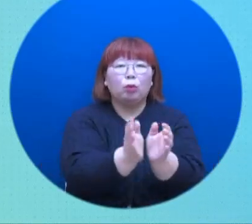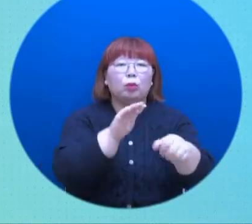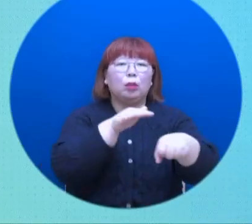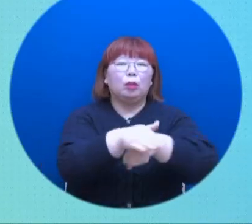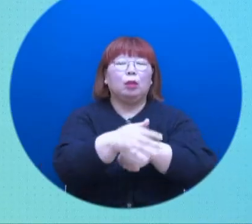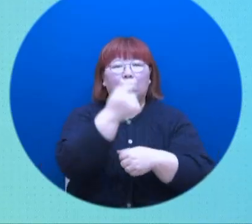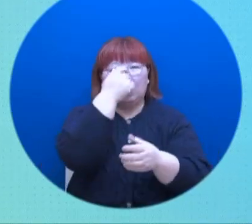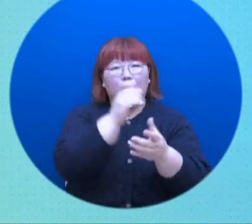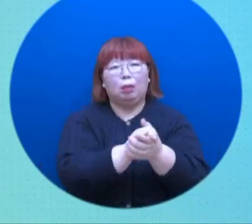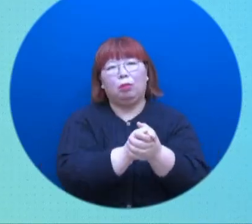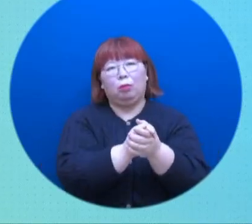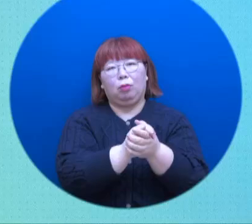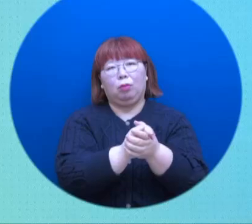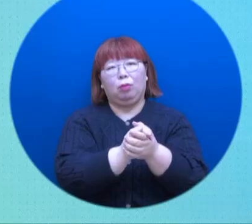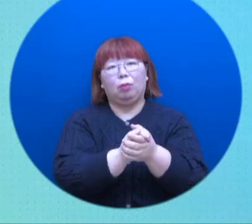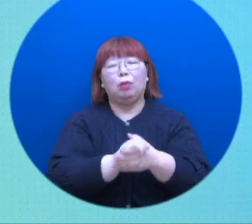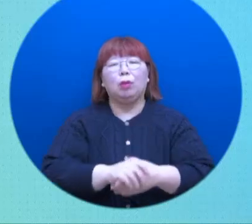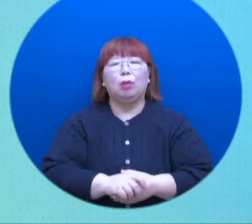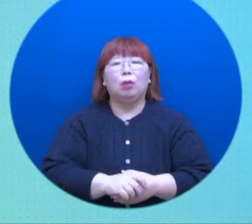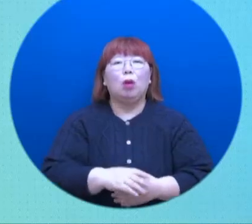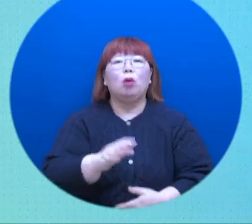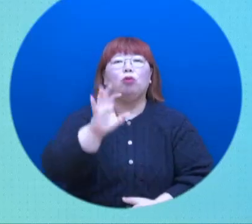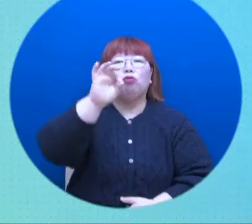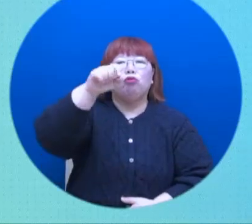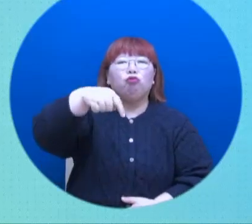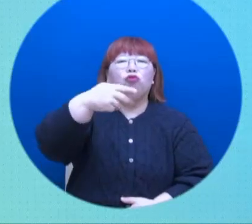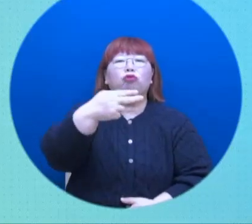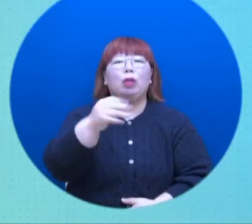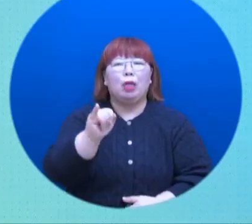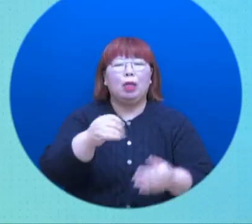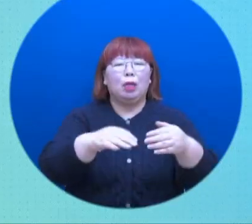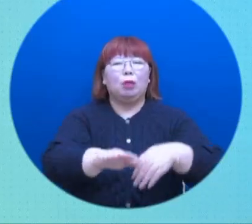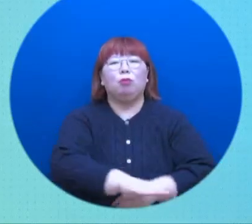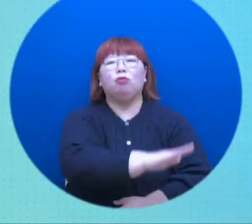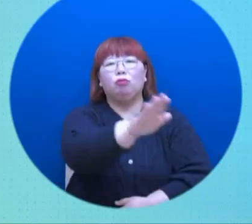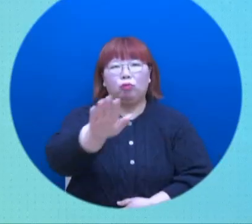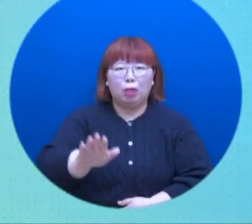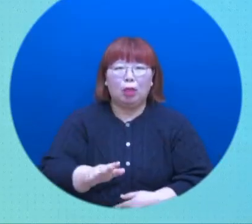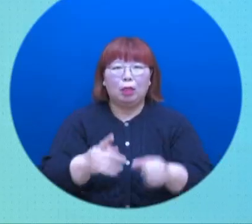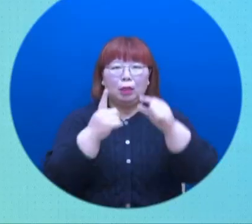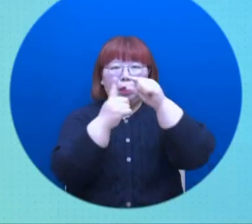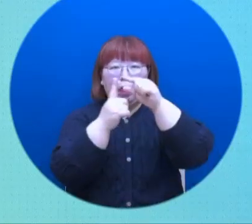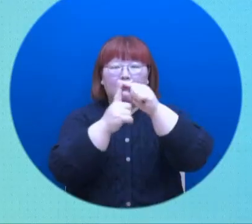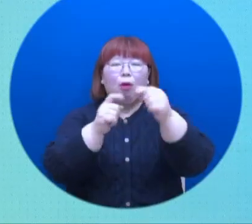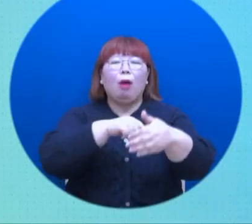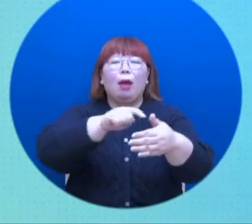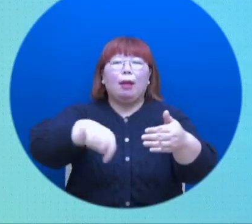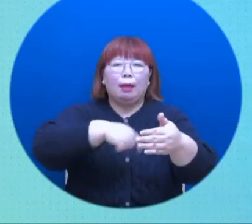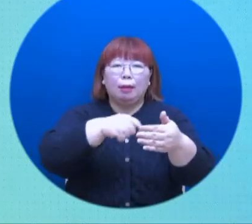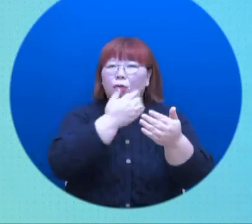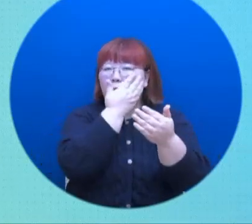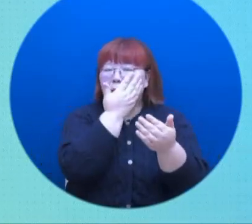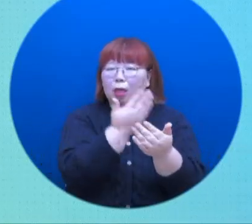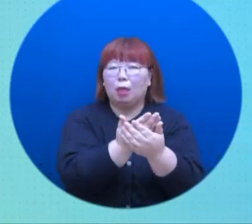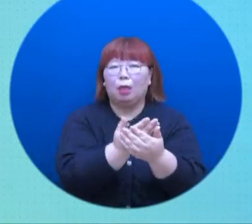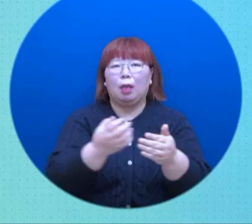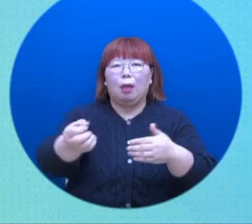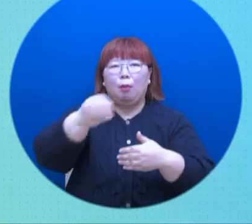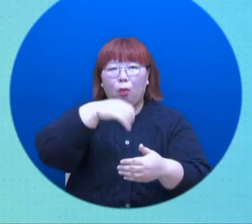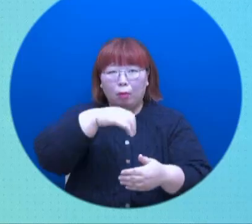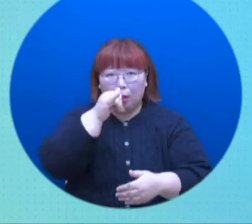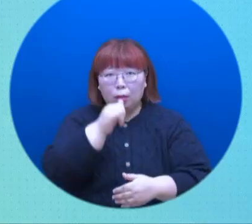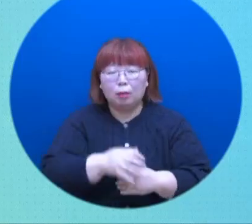여러분, 그런데 이 우리라는 단어 안에 참 귀한 사실이 담겨 있어요. 여러분 잘